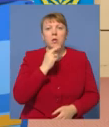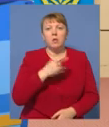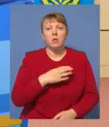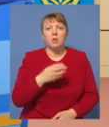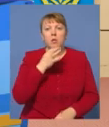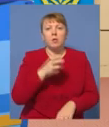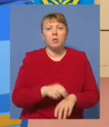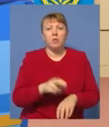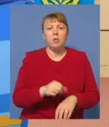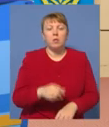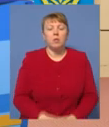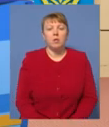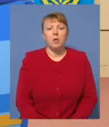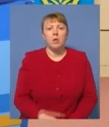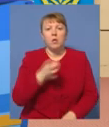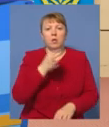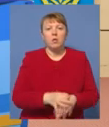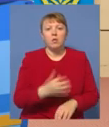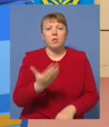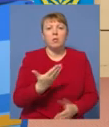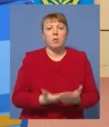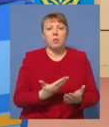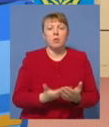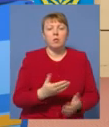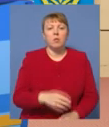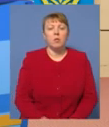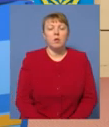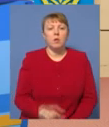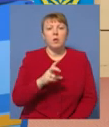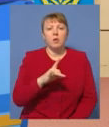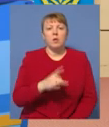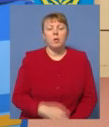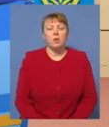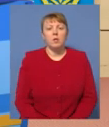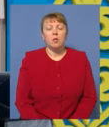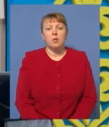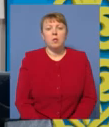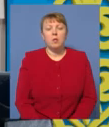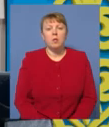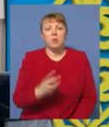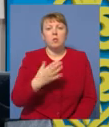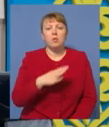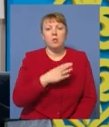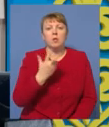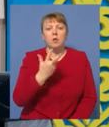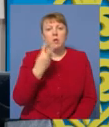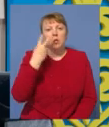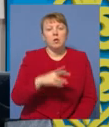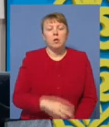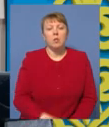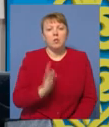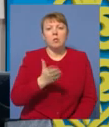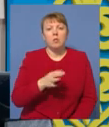уголовной ответственности. Ну, то есть явные показатели в цифрах, да? Да, явные показатели. При этом внедрение трехзвенной модели